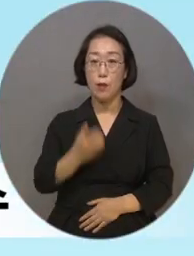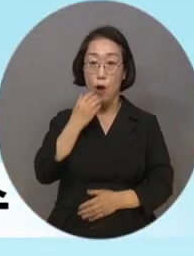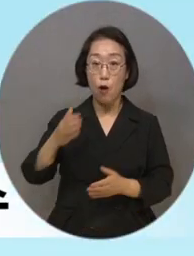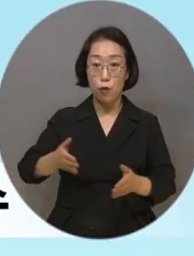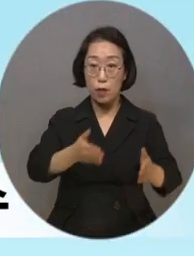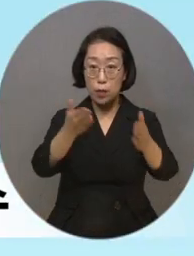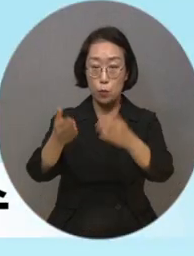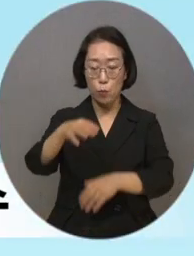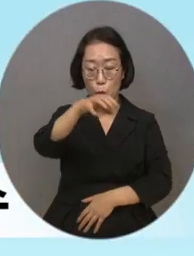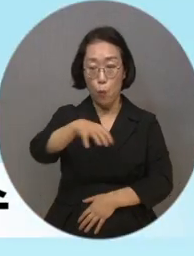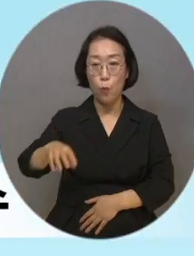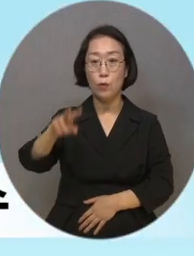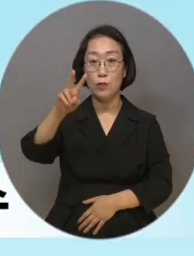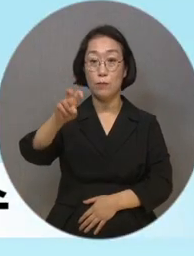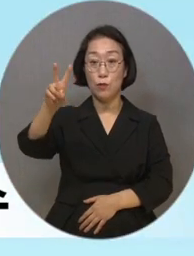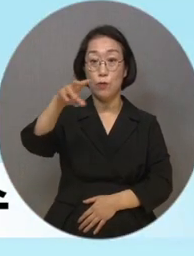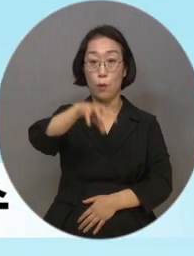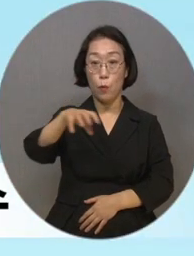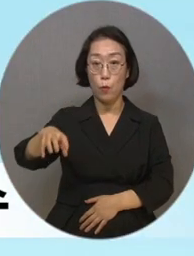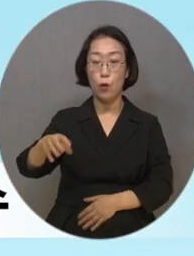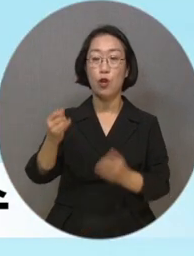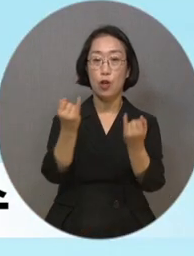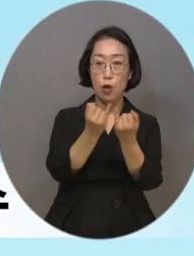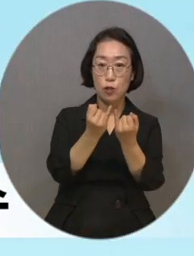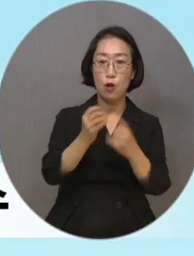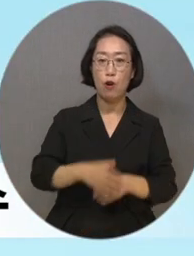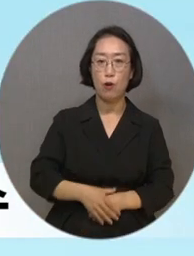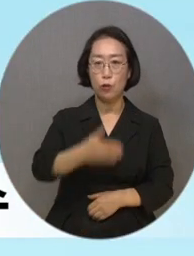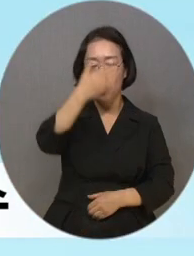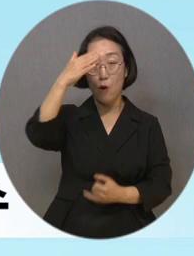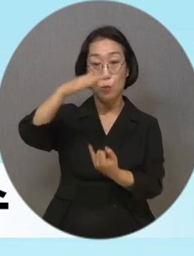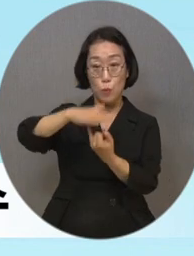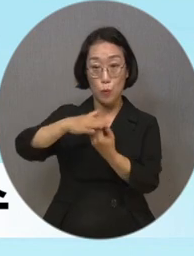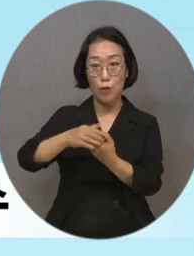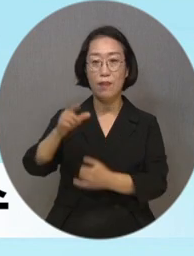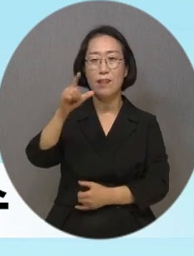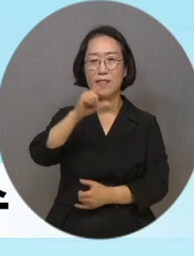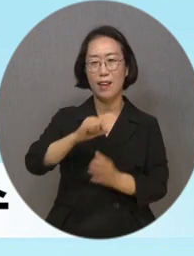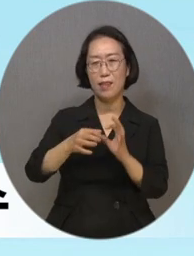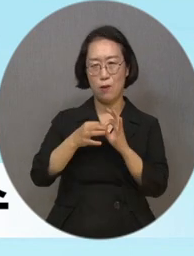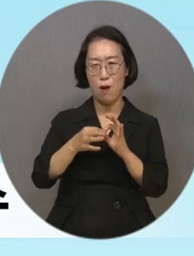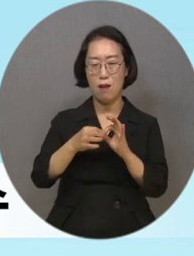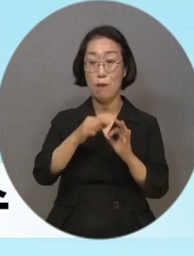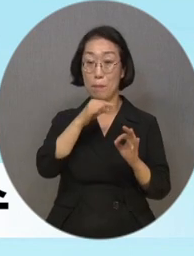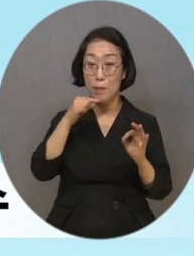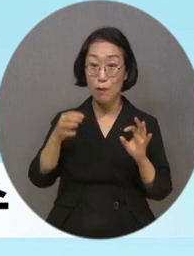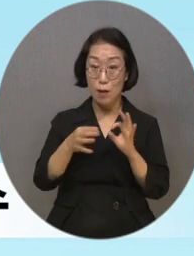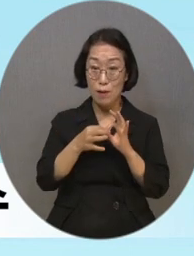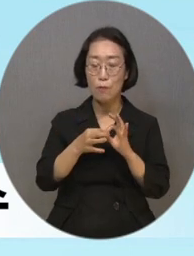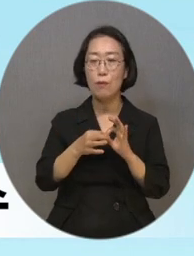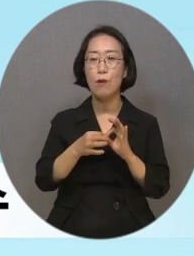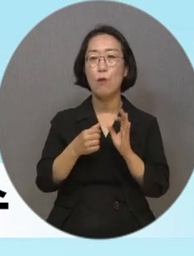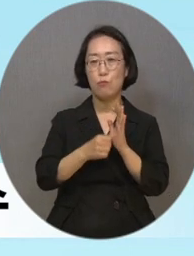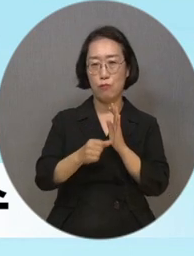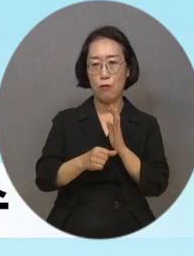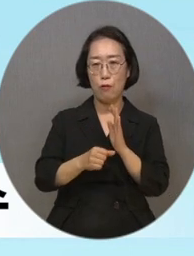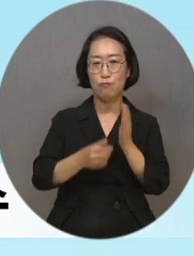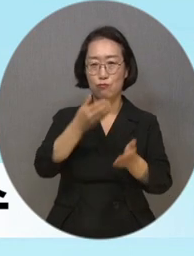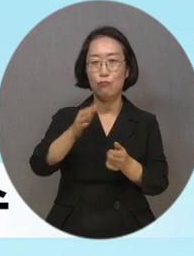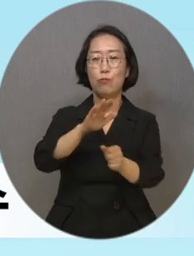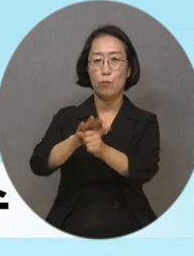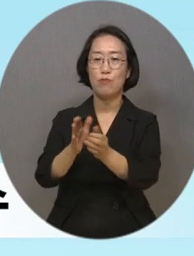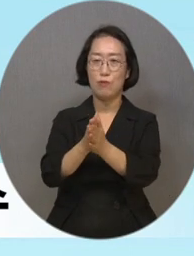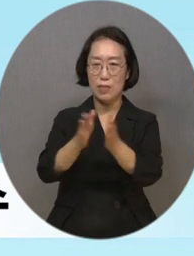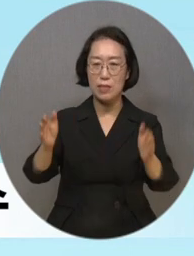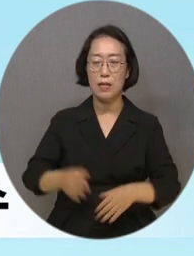경기도는 22개 시군과 함께 여성 청소년 생리용품 보편 지원 사업 하반기 신청 접수를 받습니다. 연간